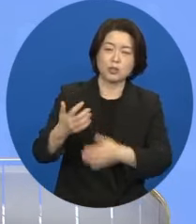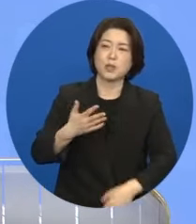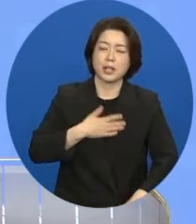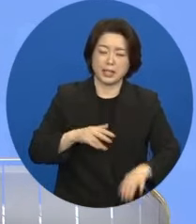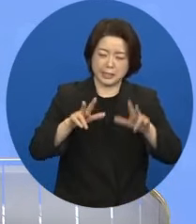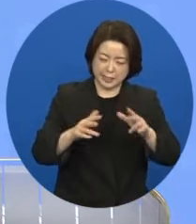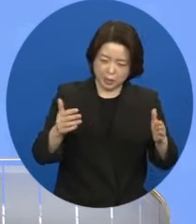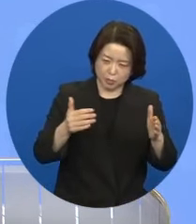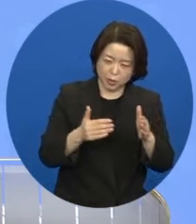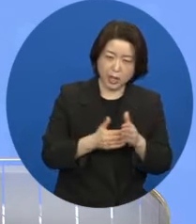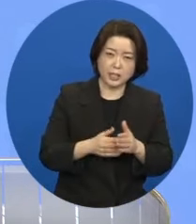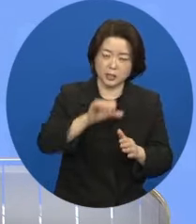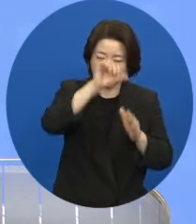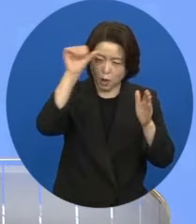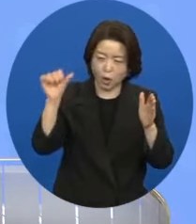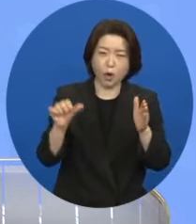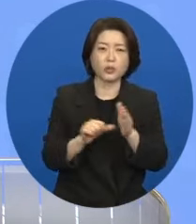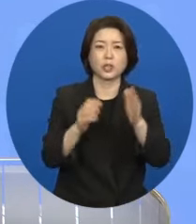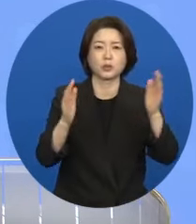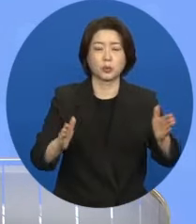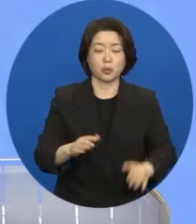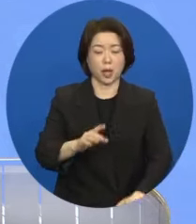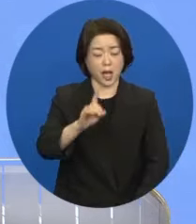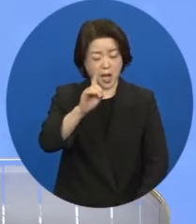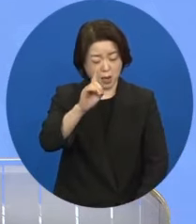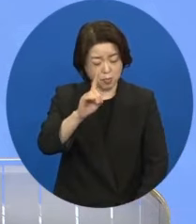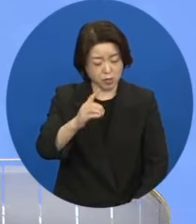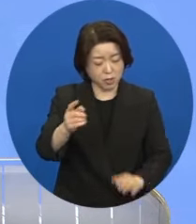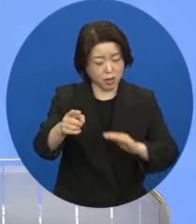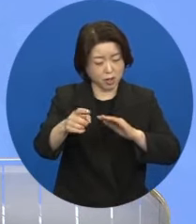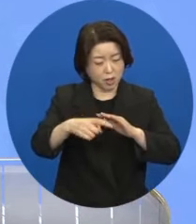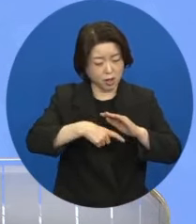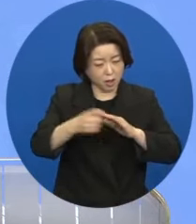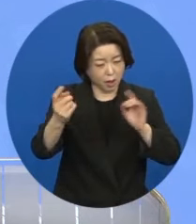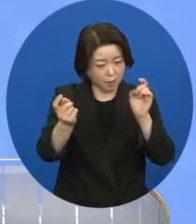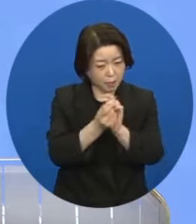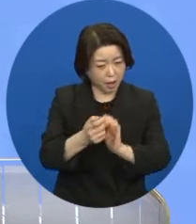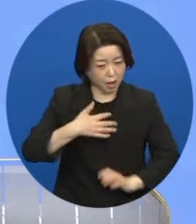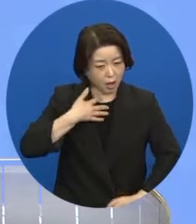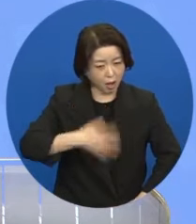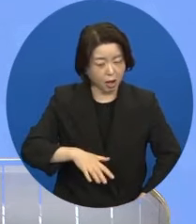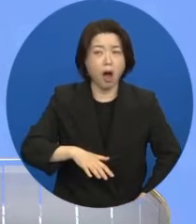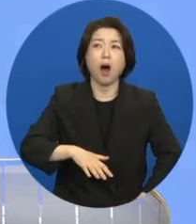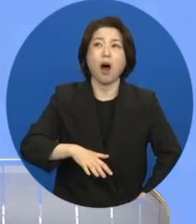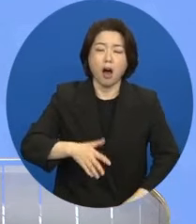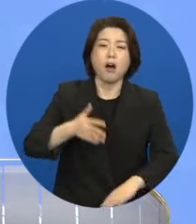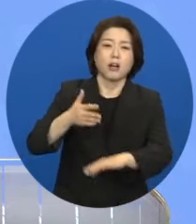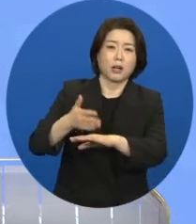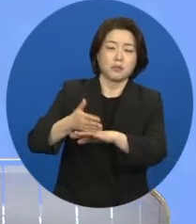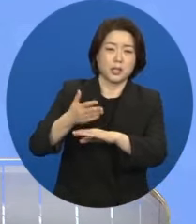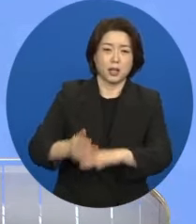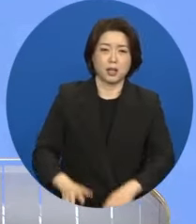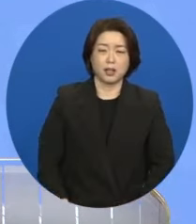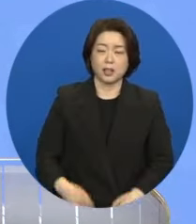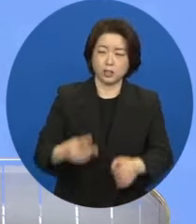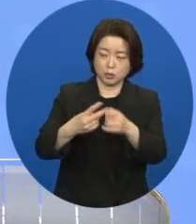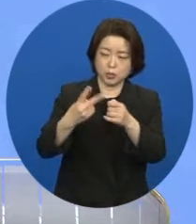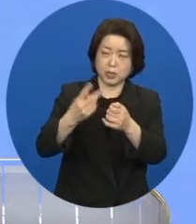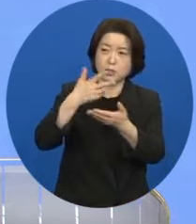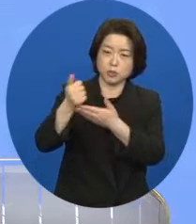지금까지 평생토록 한번도 강도를 당한 적이 없음을 감사드립니다 째 은